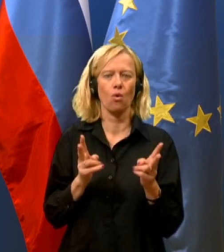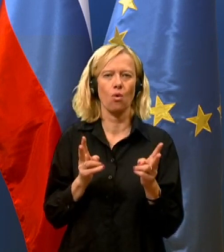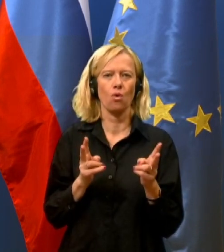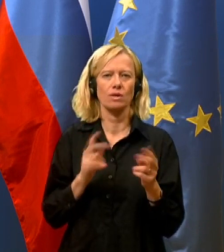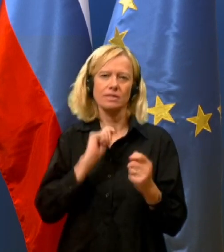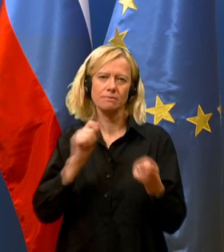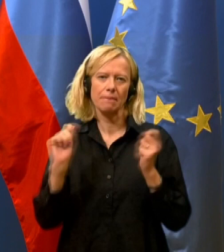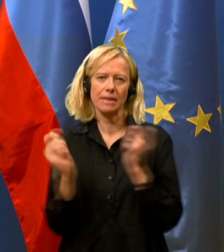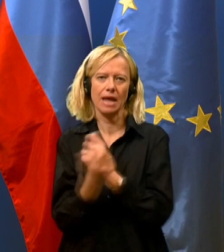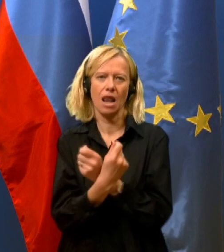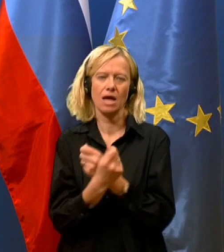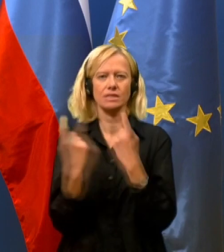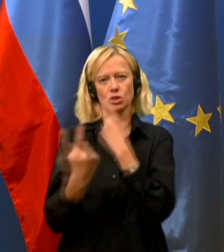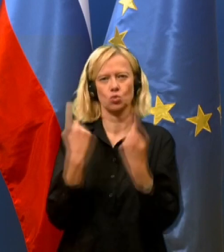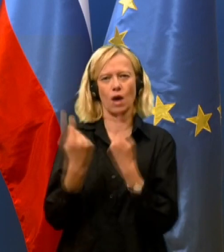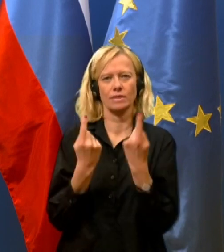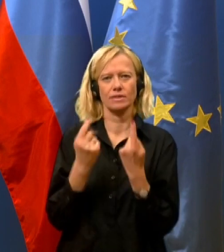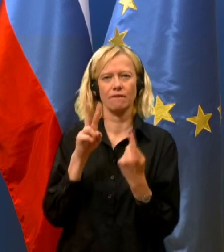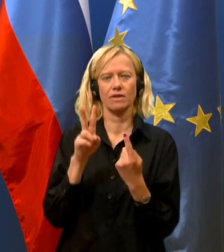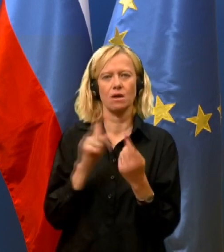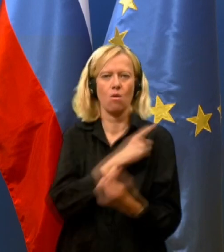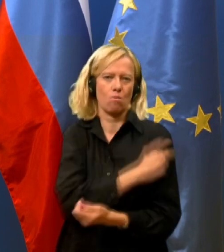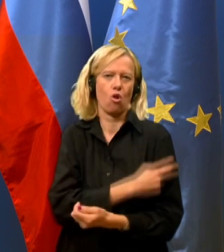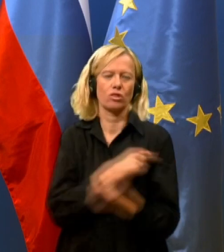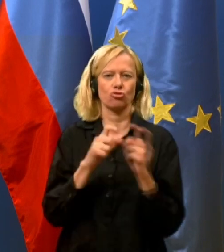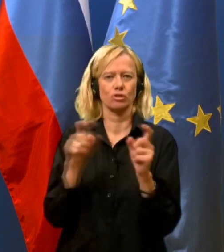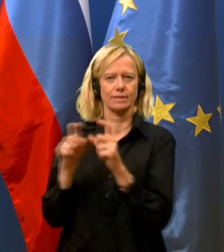seveda spreminjala situacija v bolnišnicah.